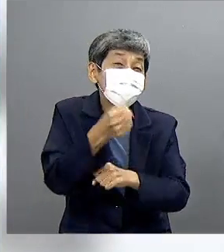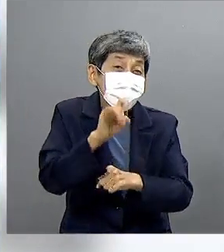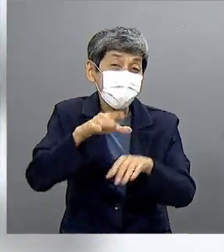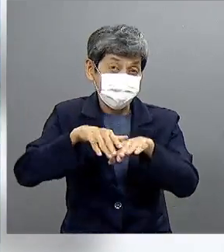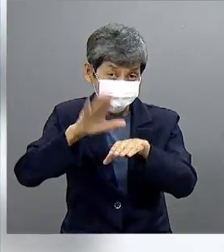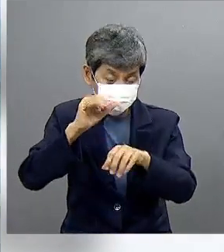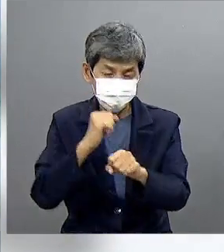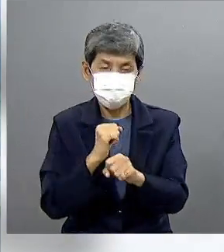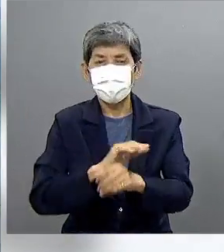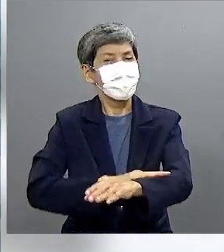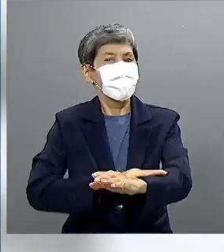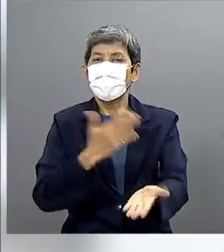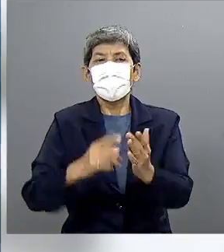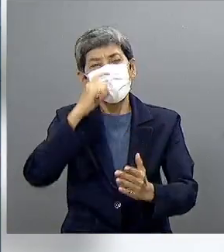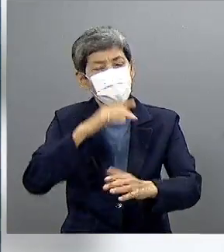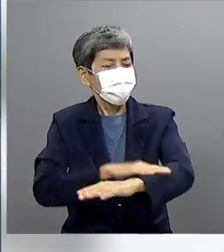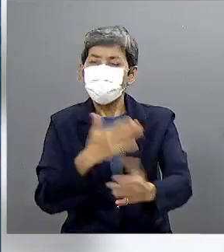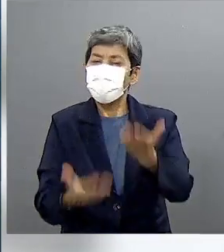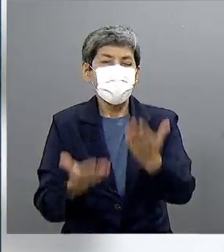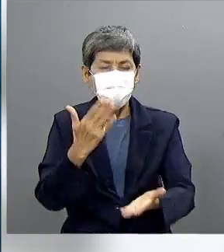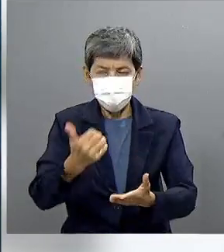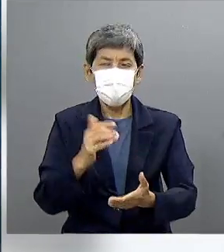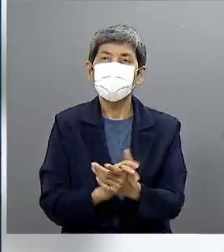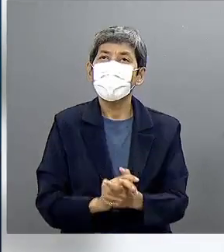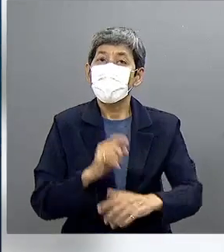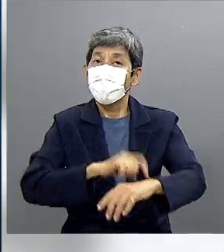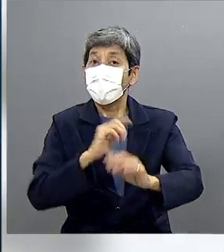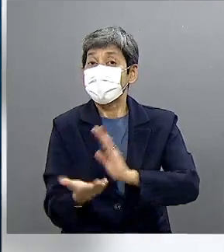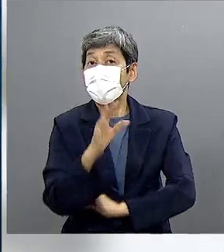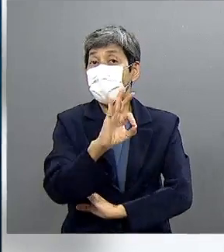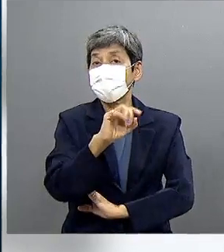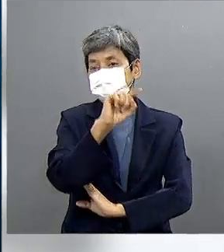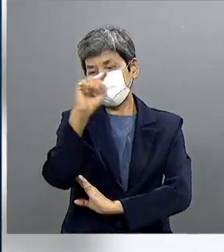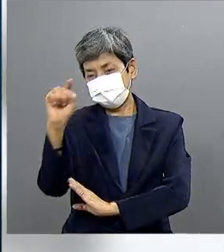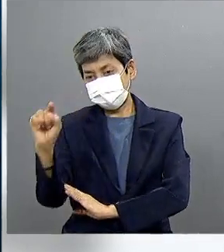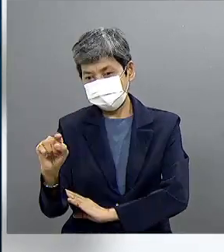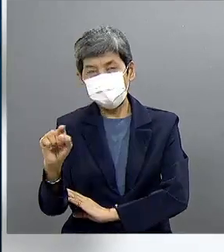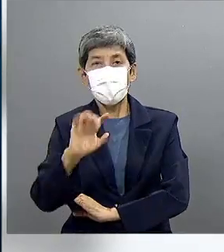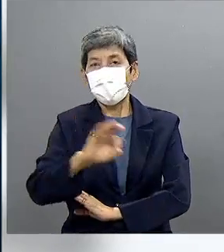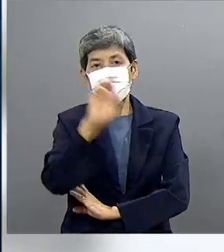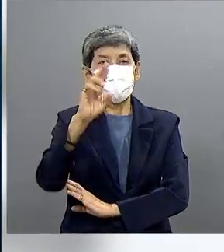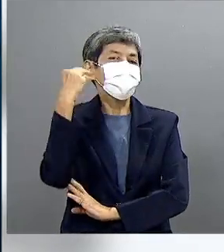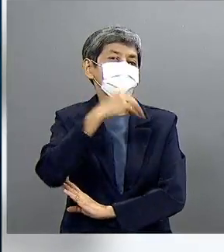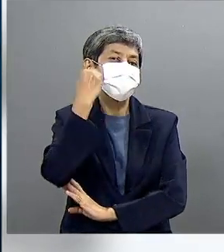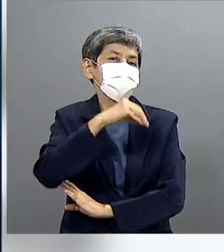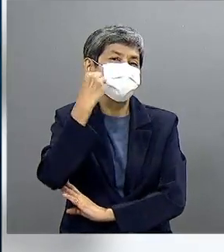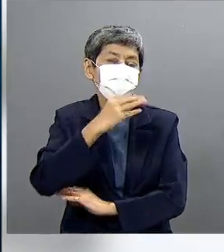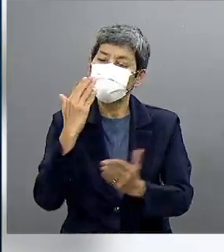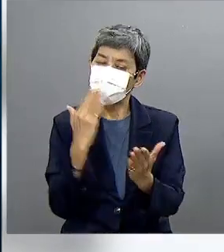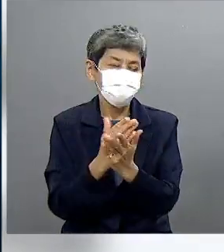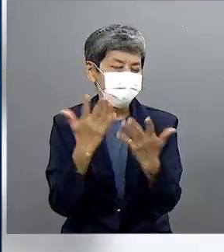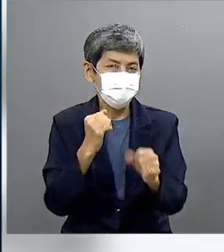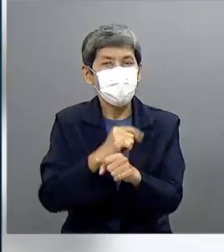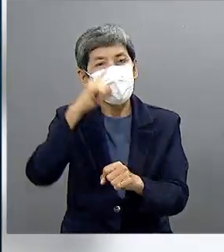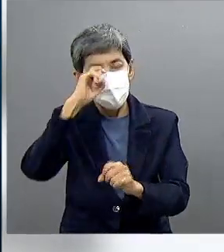ชาติทั้งคนไทยและต่างชาตินะคะเวลา 9:00 น.ถึง 12:00 น.ทุกวันไม่มีวันหยุดนะคะเสาร์อาทิตย์ก็เปิด